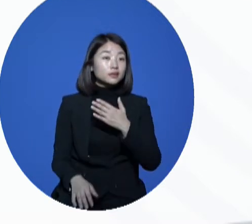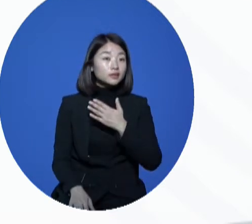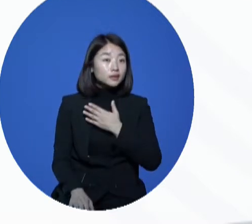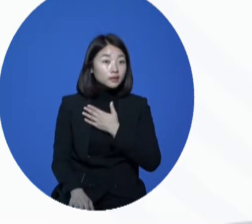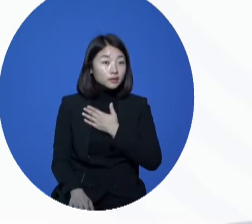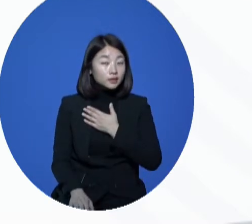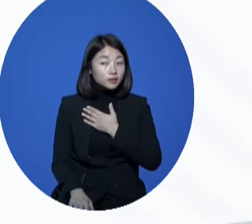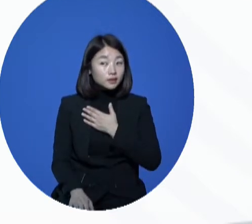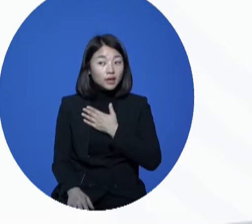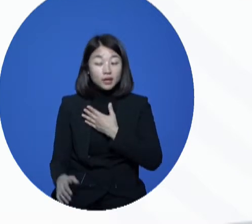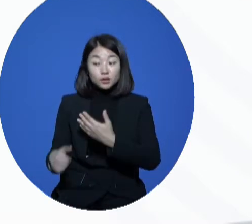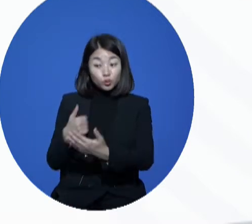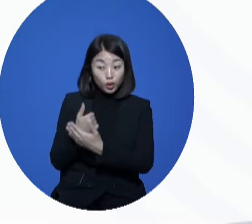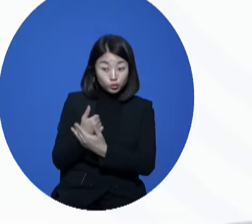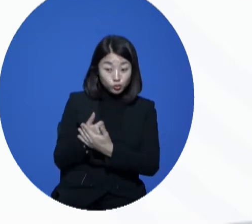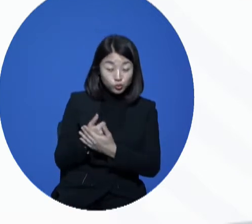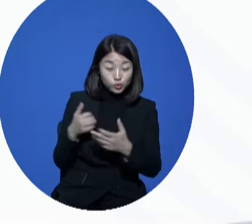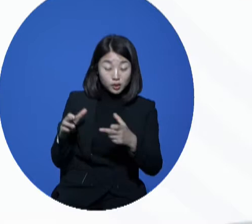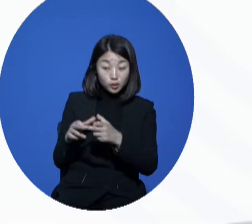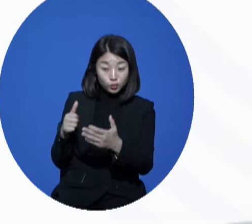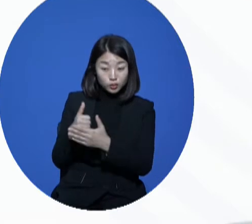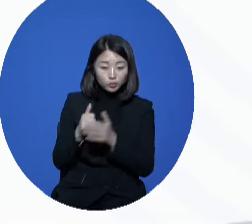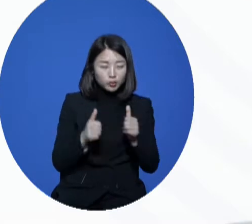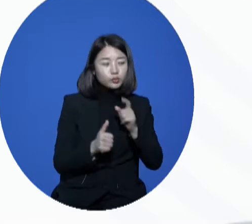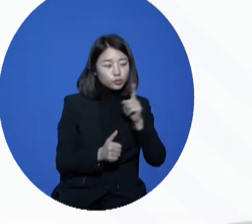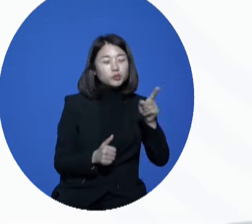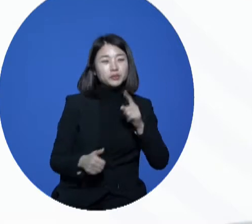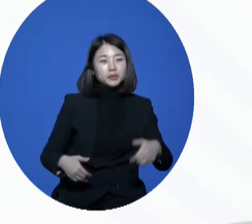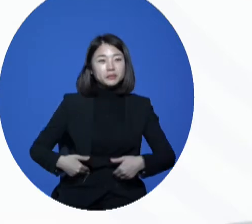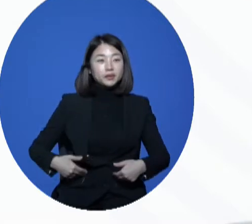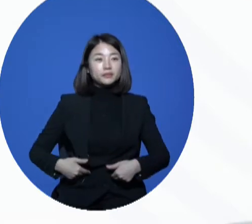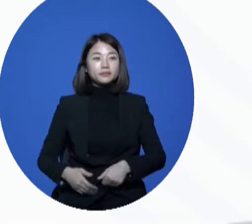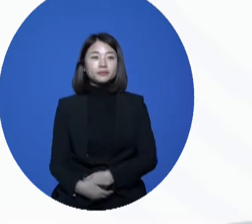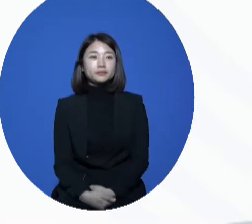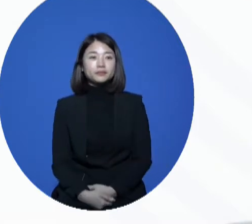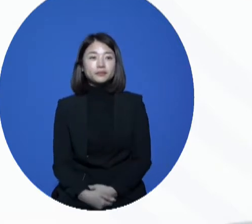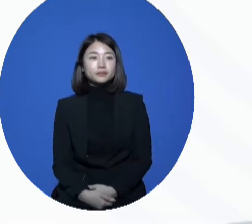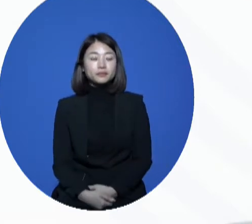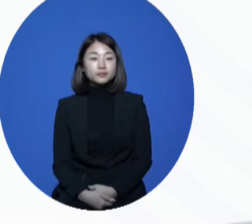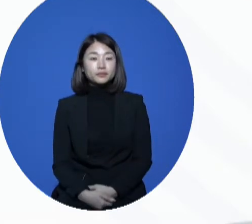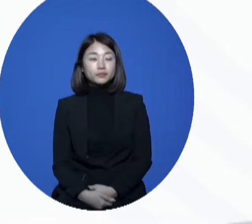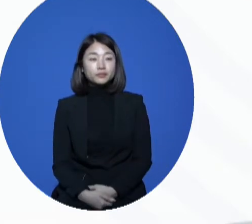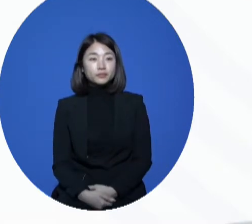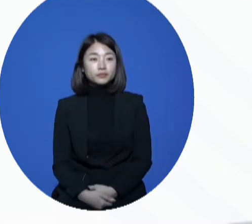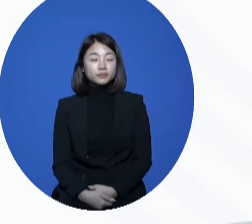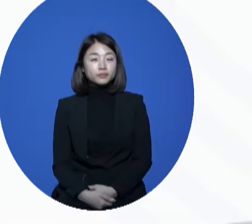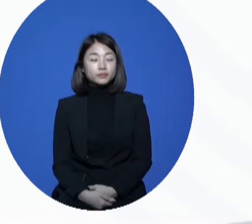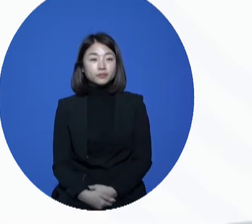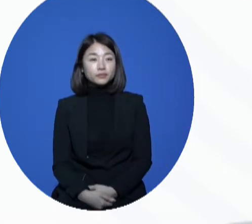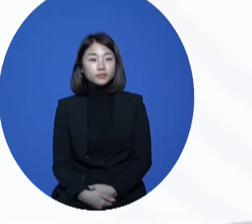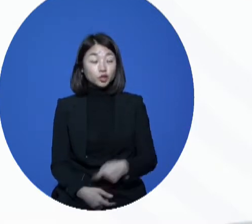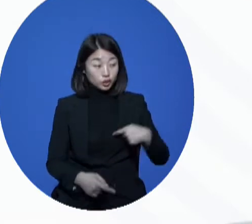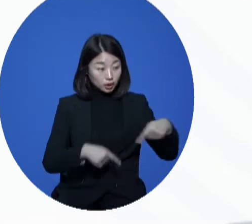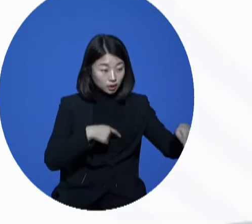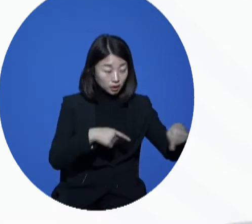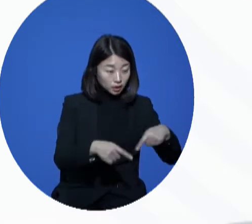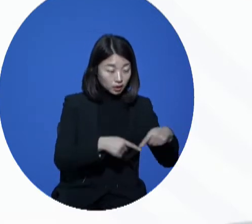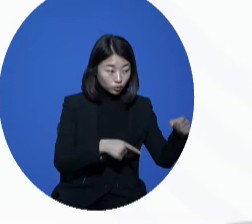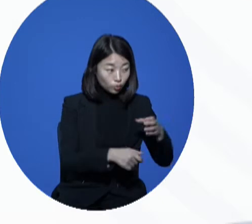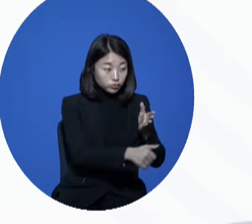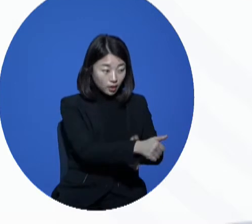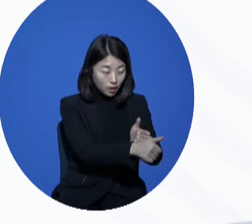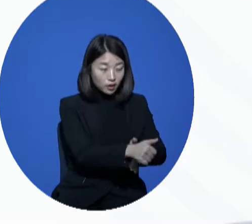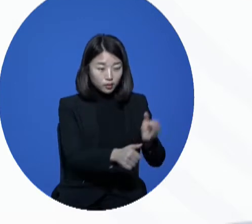자기의 목소리를 내야 되고 소송을 제기할 필요가 있습니다. 정치적인 또 법적인